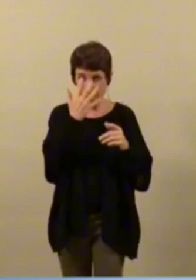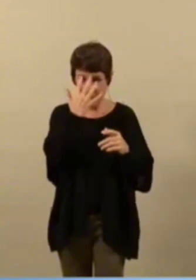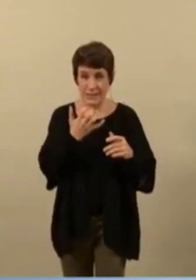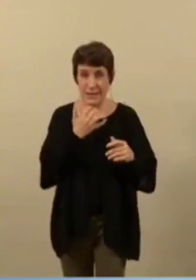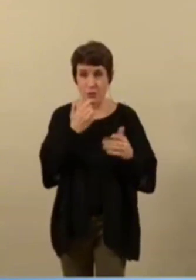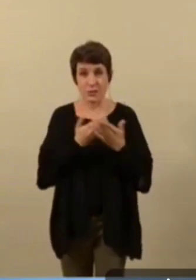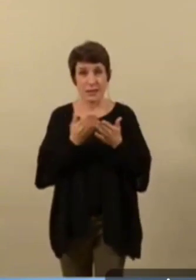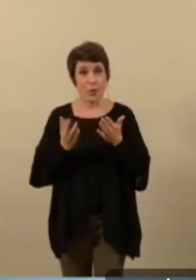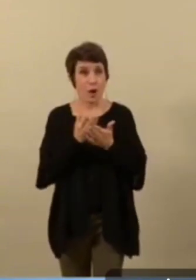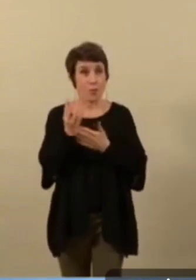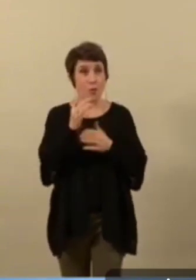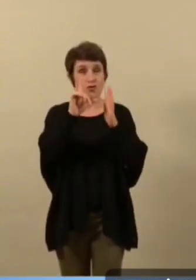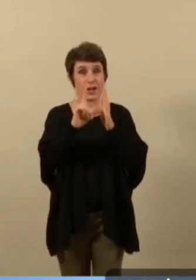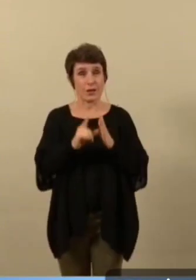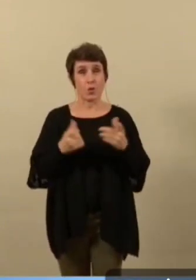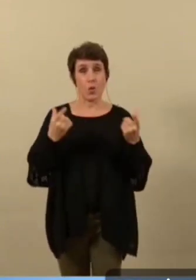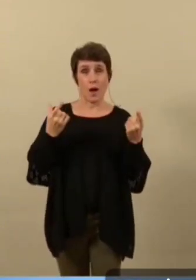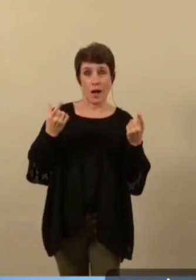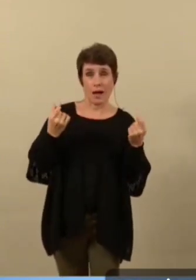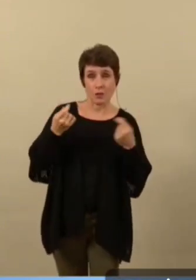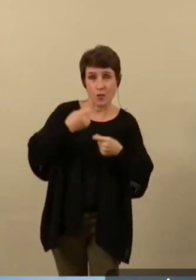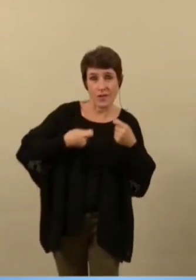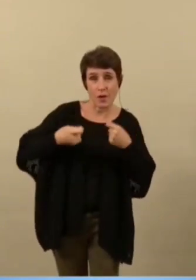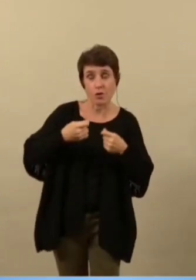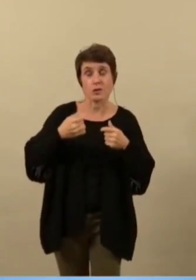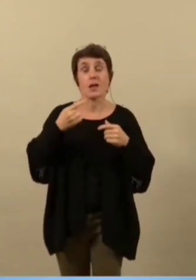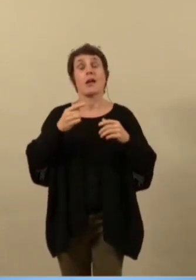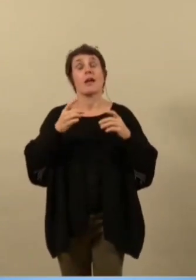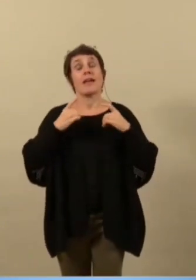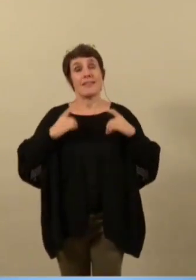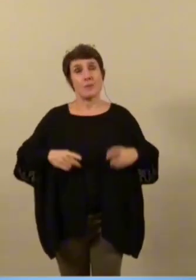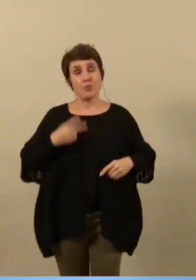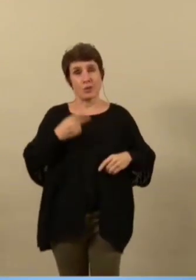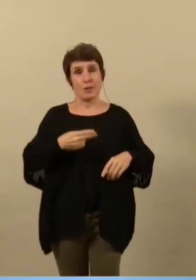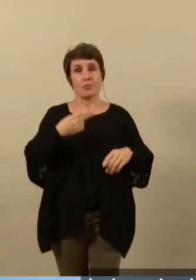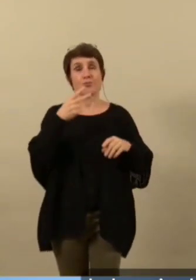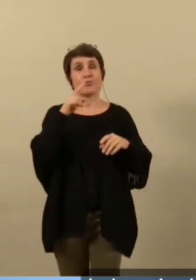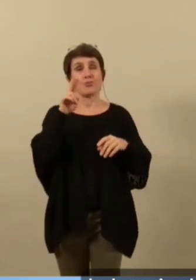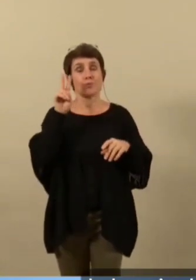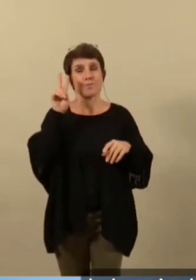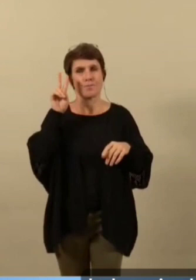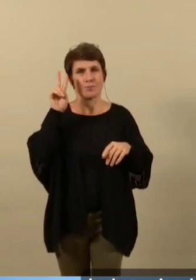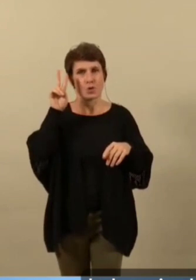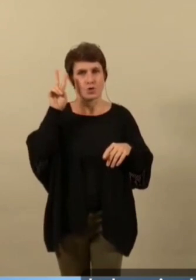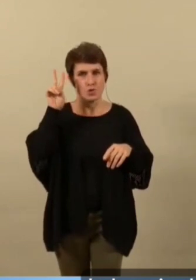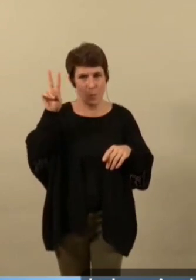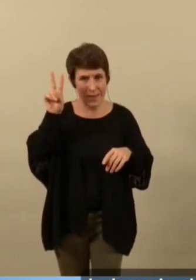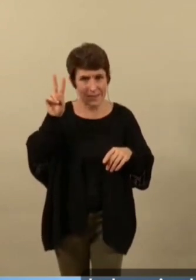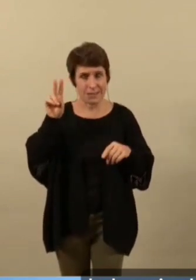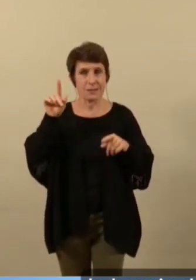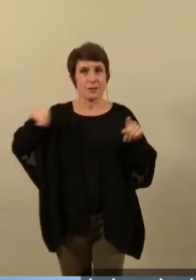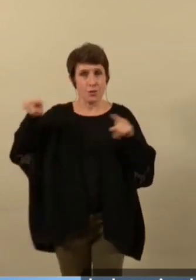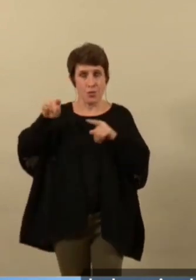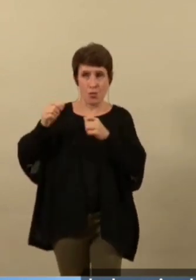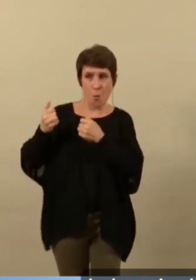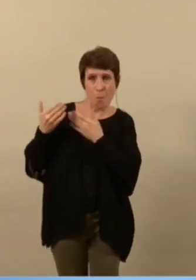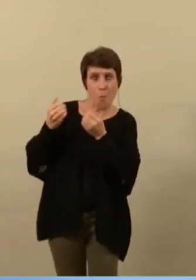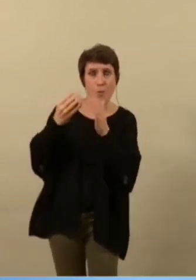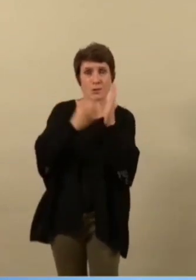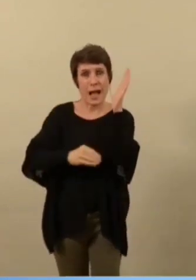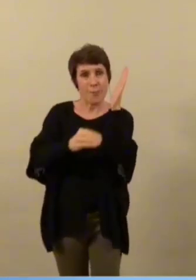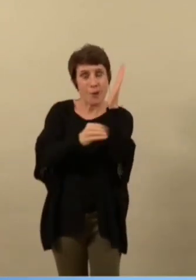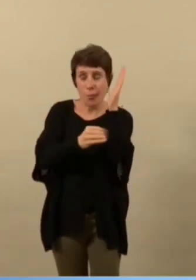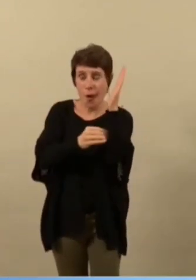de notifier, ce qui mettrait dans les mains de l'éducation nationale le pouvoir de notifier le besoin des enfants en situation de handicap et de